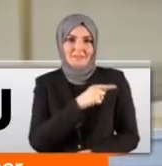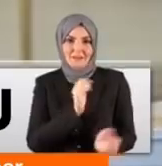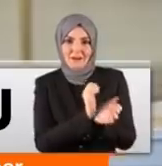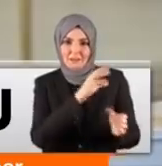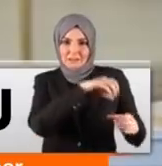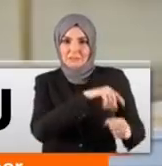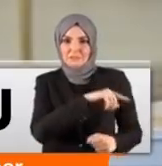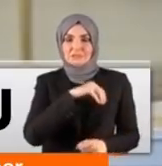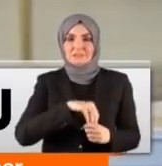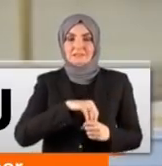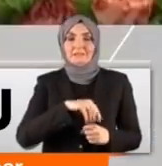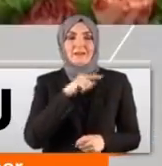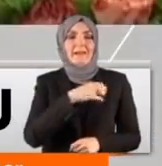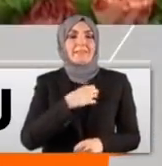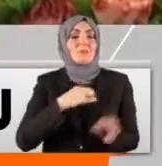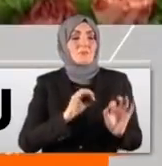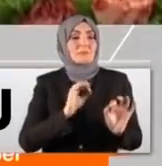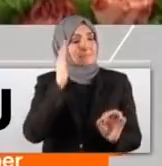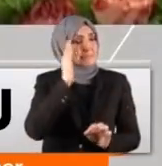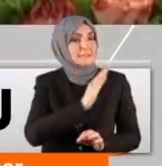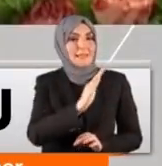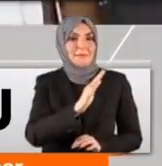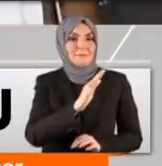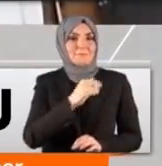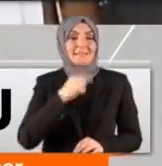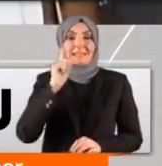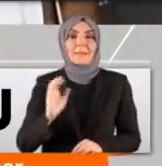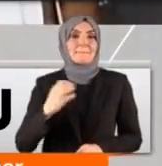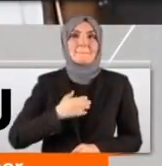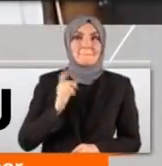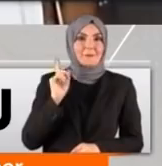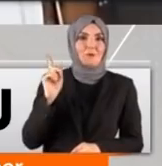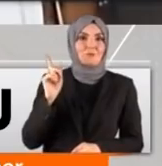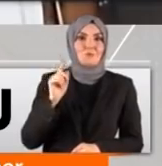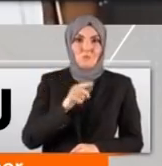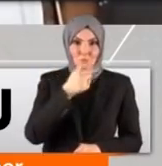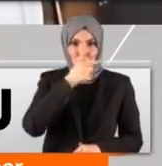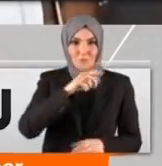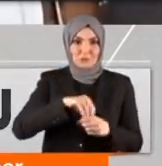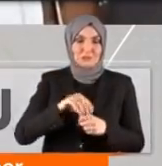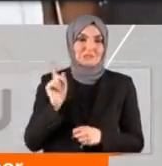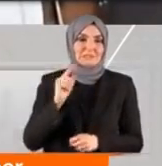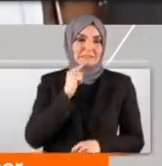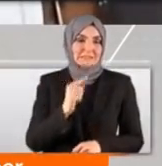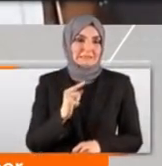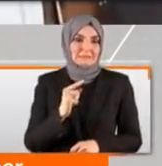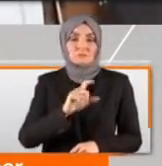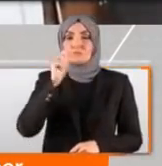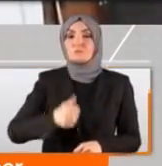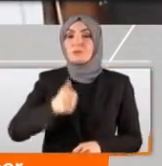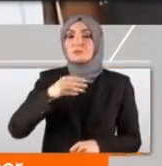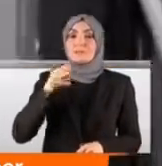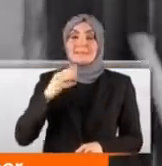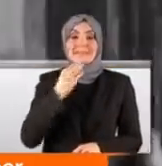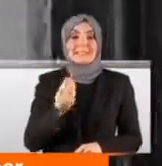özellikle ilk cumhurbaşkanı heyecan edebilmeleri için gençlerle uzun